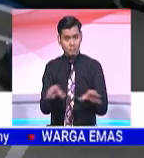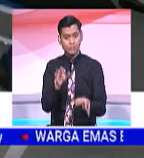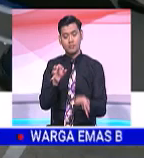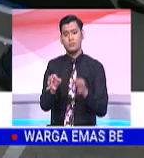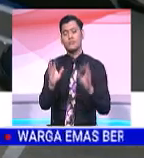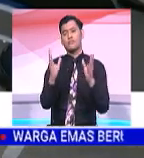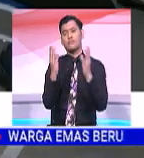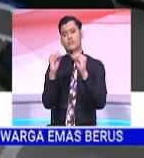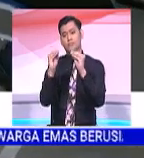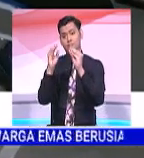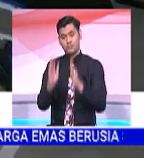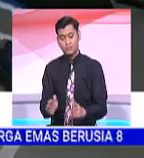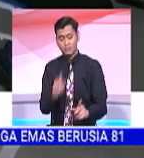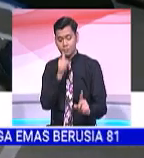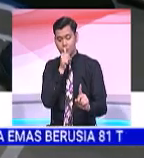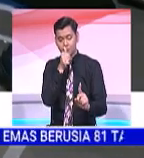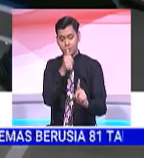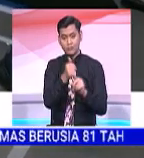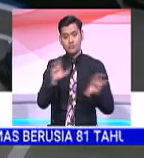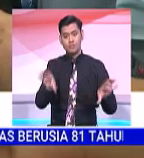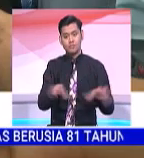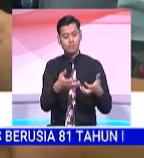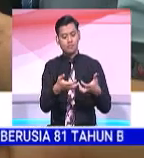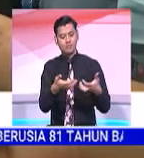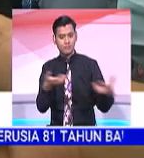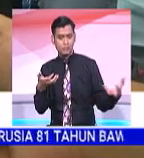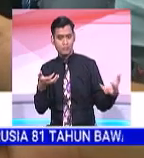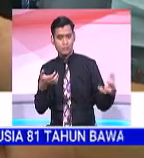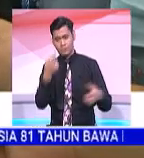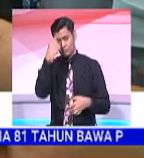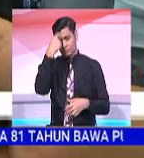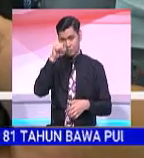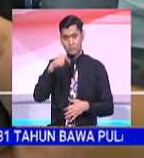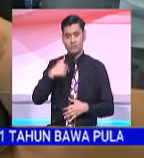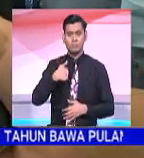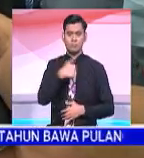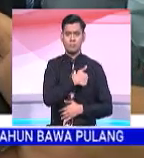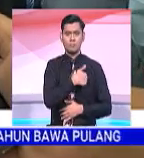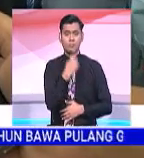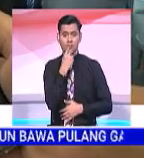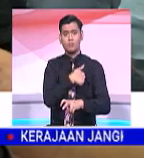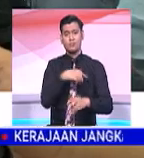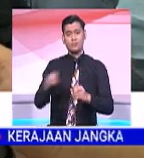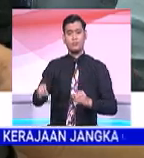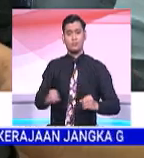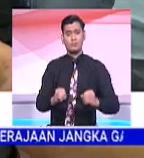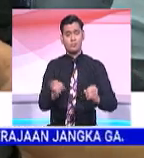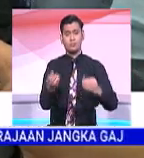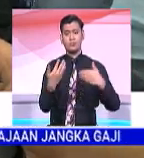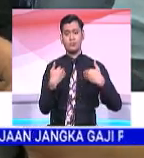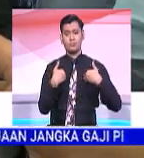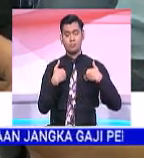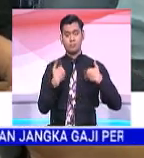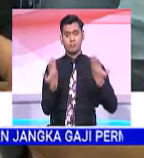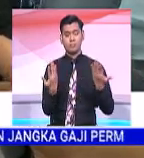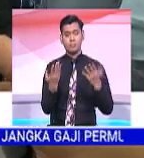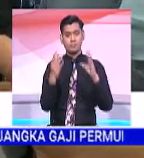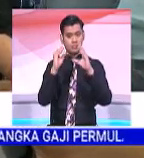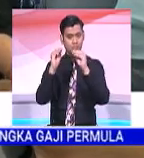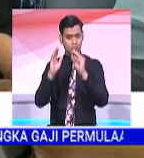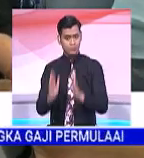rock sampai bila-bila malam ini sempena hari RTM ke-75 mengisi paparan dari selatan tanah air. Dari